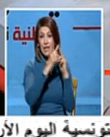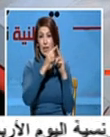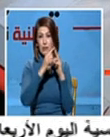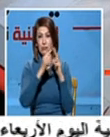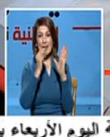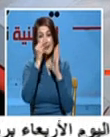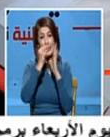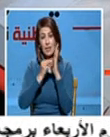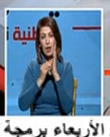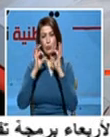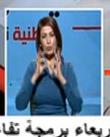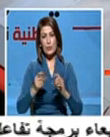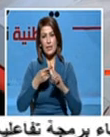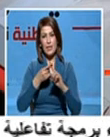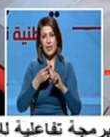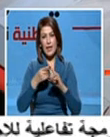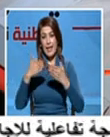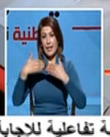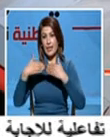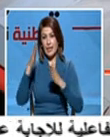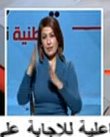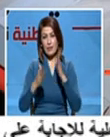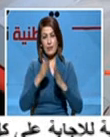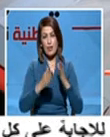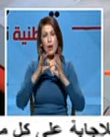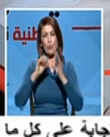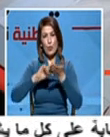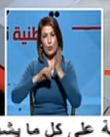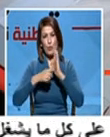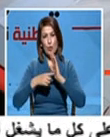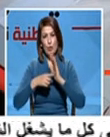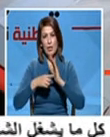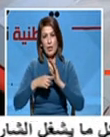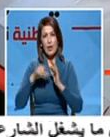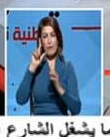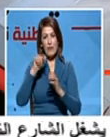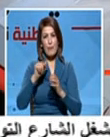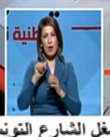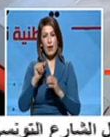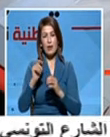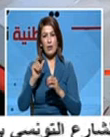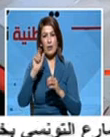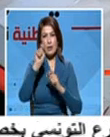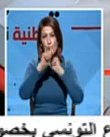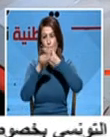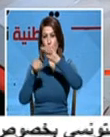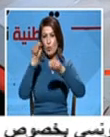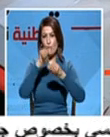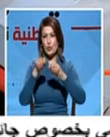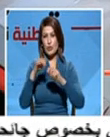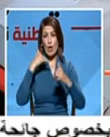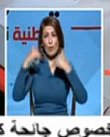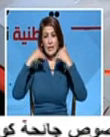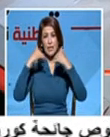الأول مسألة العيادات، يلزم الأقسام تلقى طرق موازية باش تتصل بالمرضى